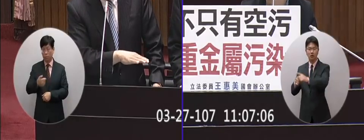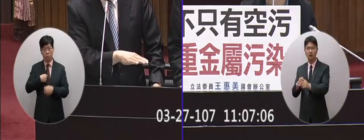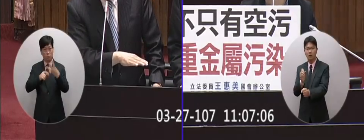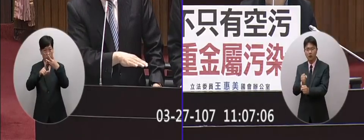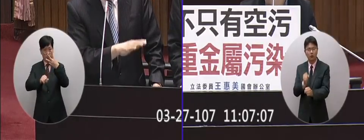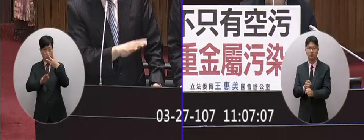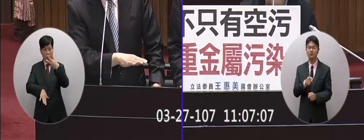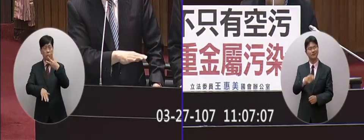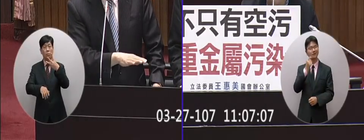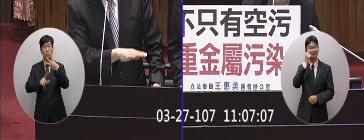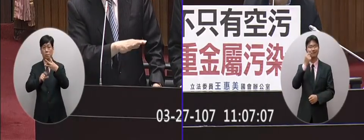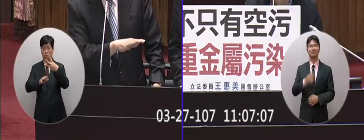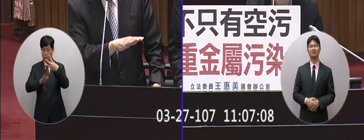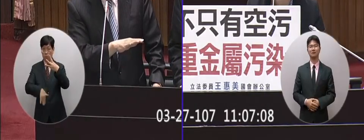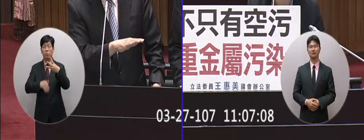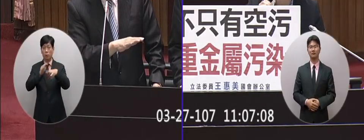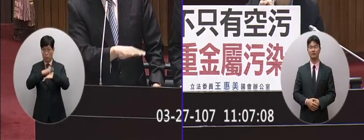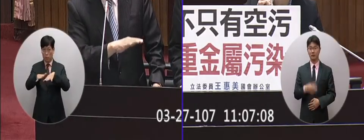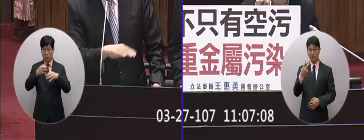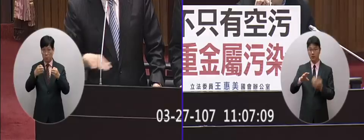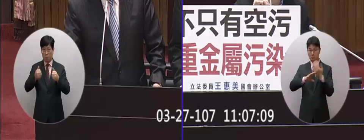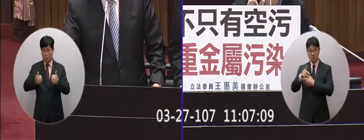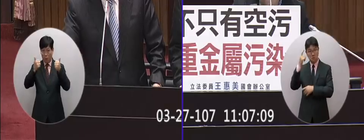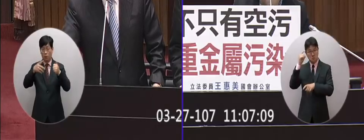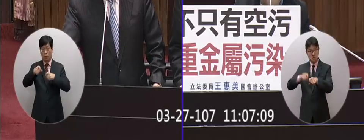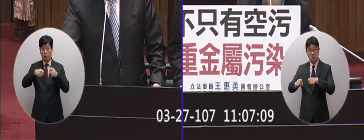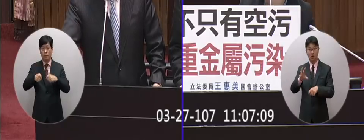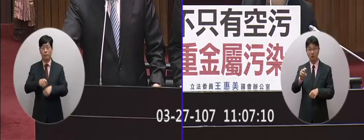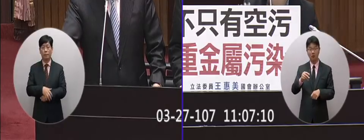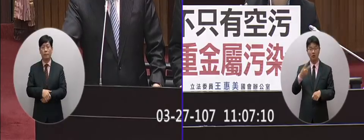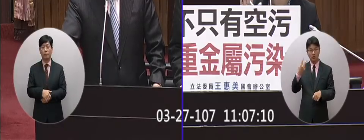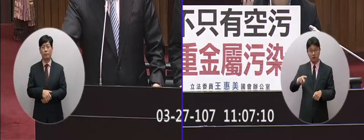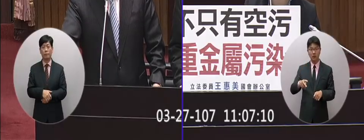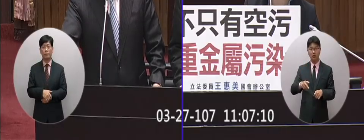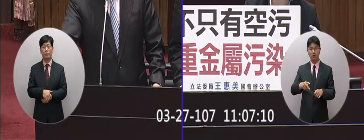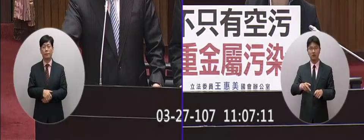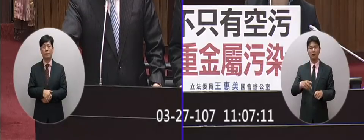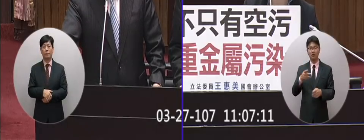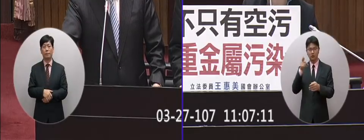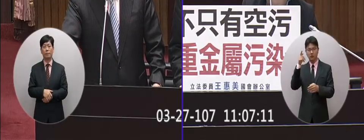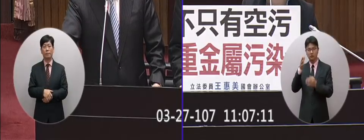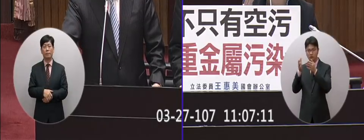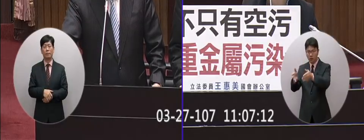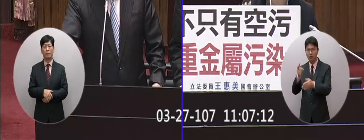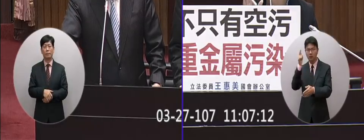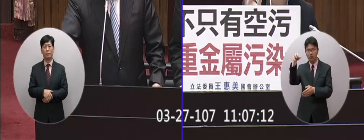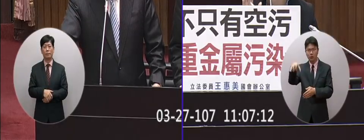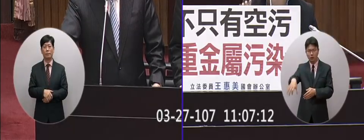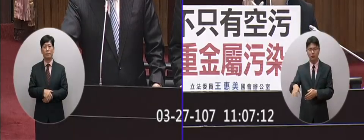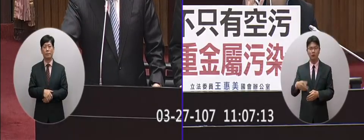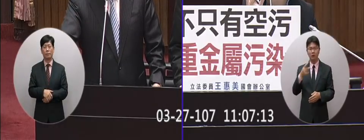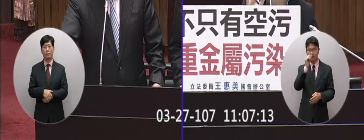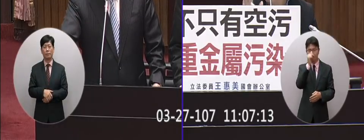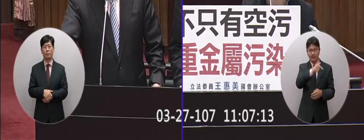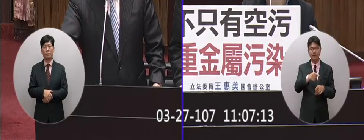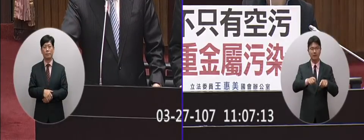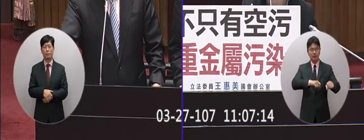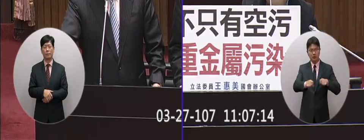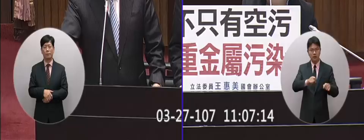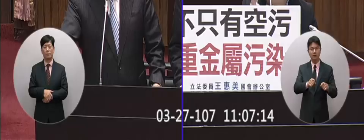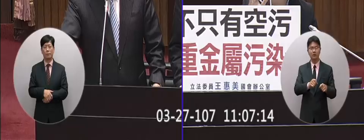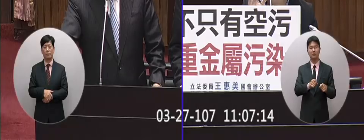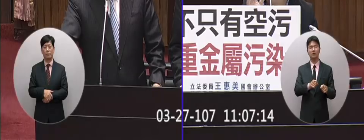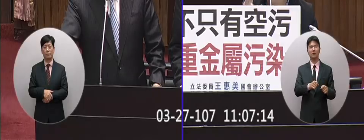工也不太可能。 三月底就会有一个 正式的方案，是不是有没有一套我们针对偏远的地区来做特别的一个规